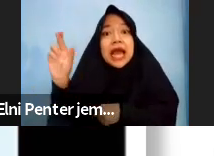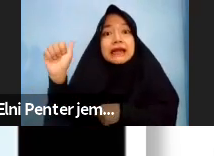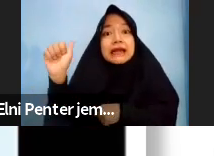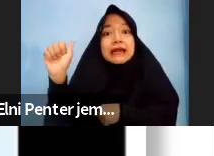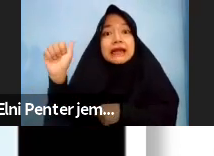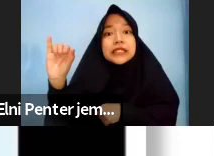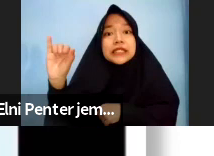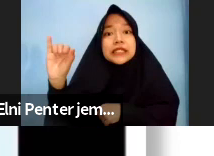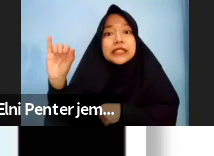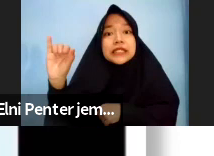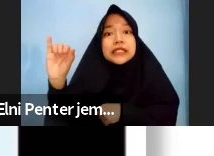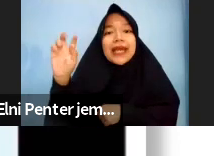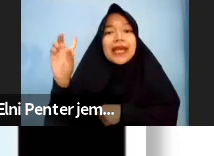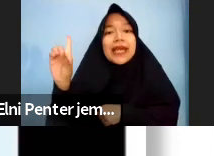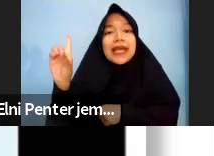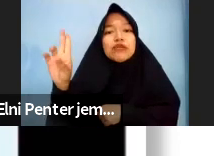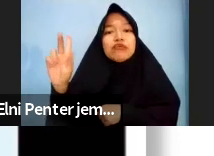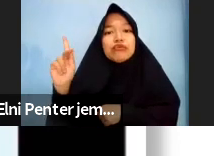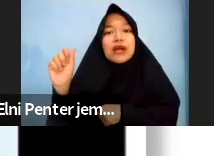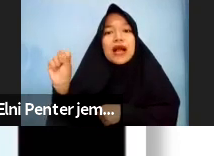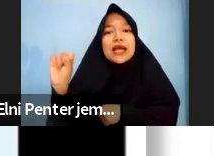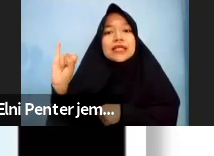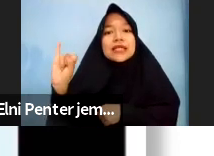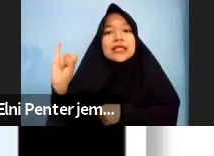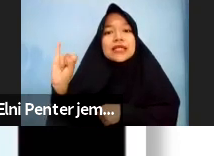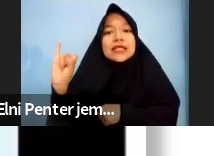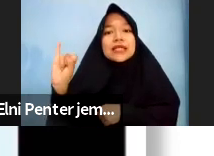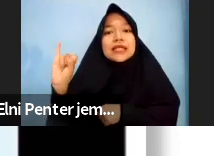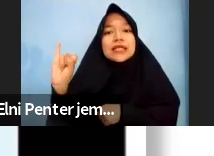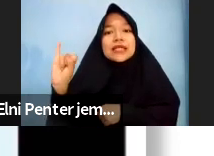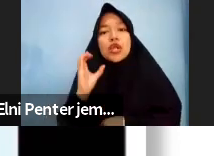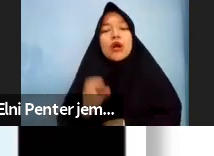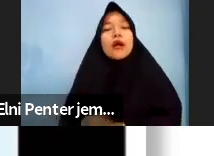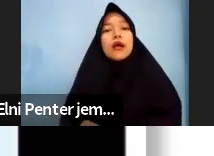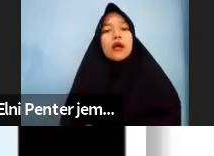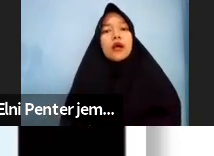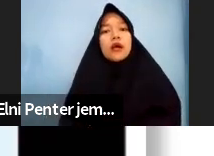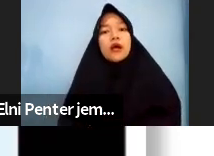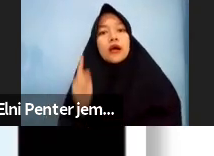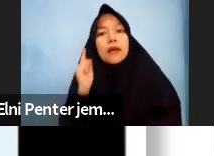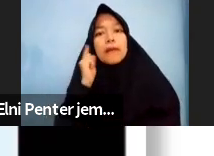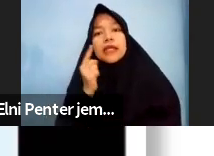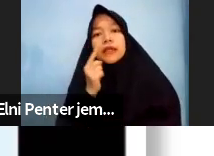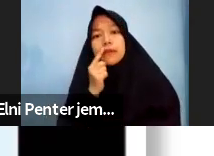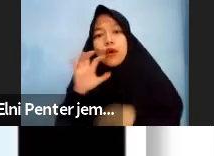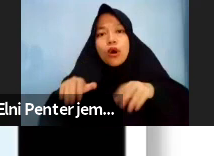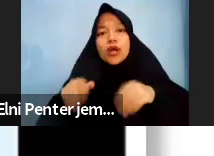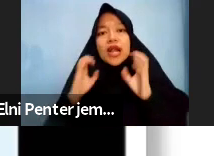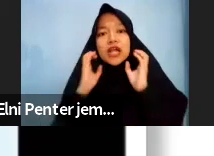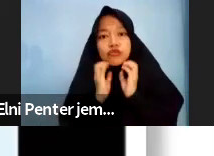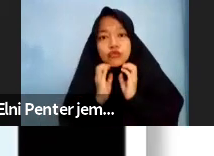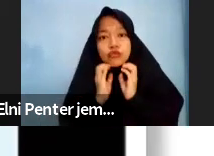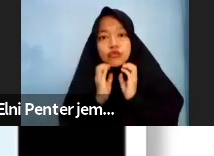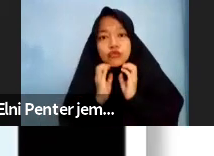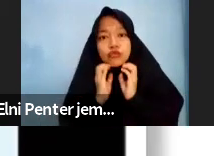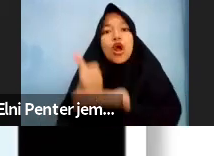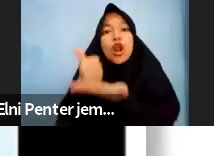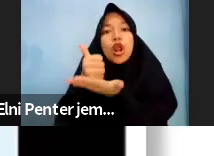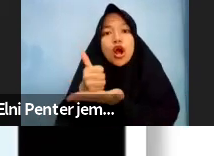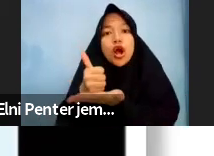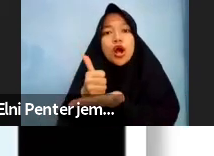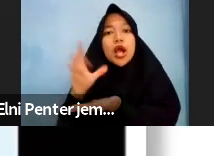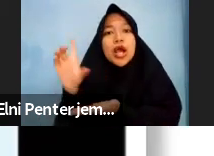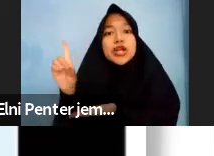yang mereka apresiasi tentang file apa namanya cerita yang mereka dengarkan tentang pendidikan